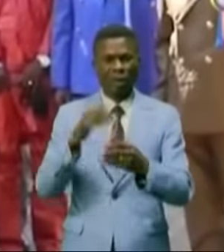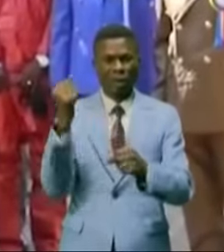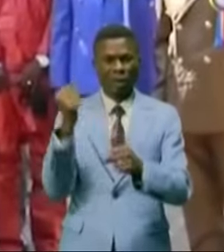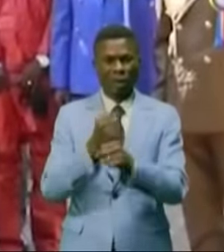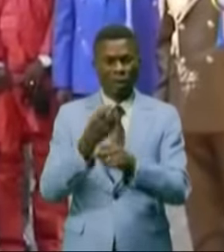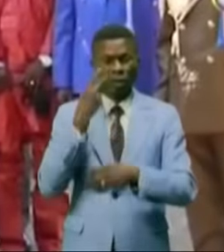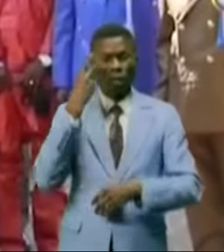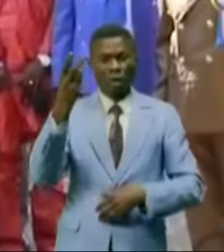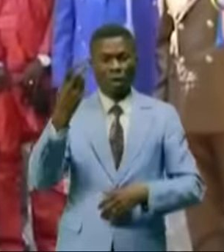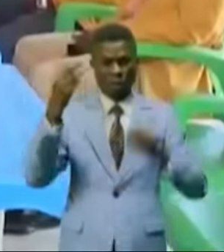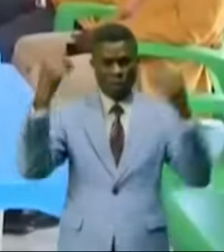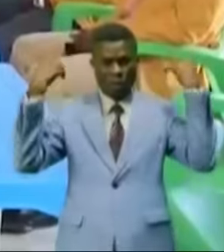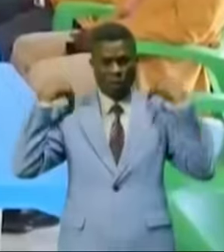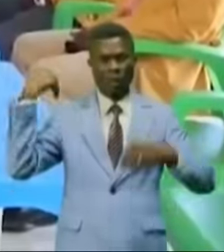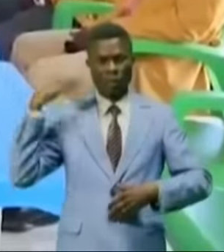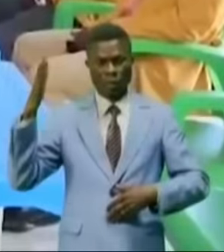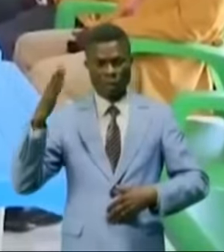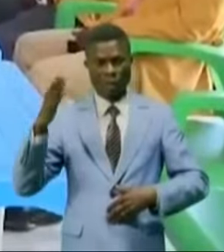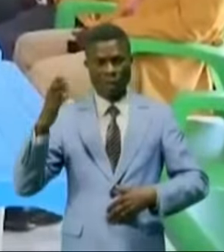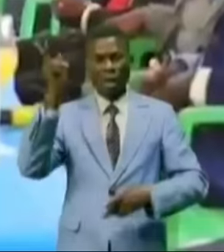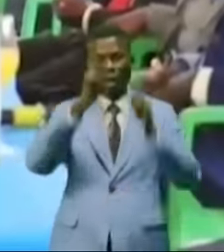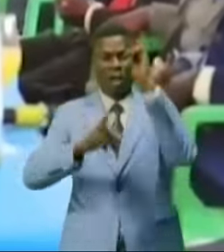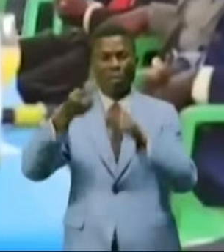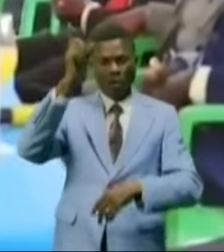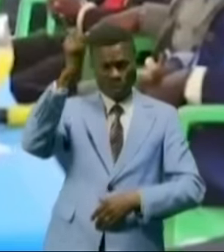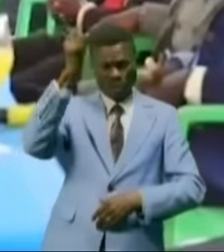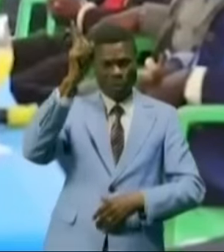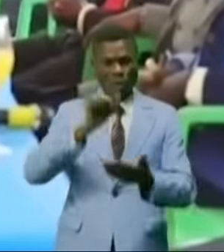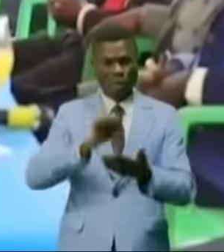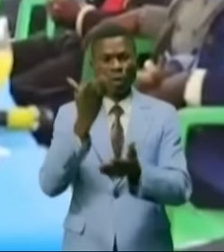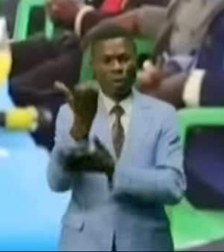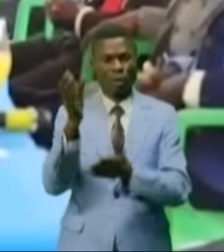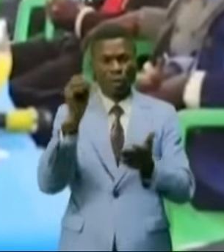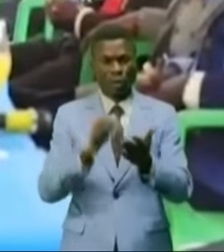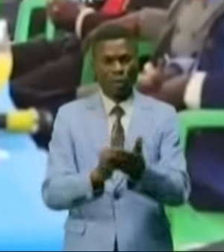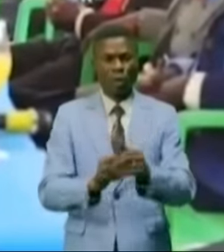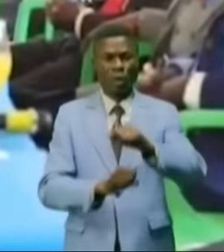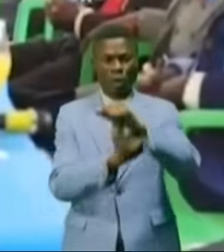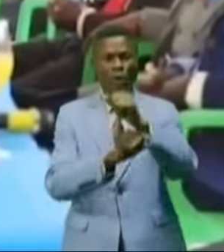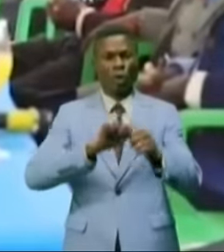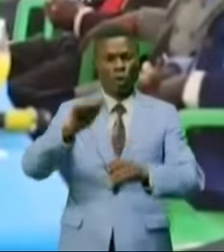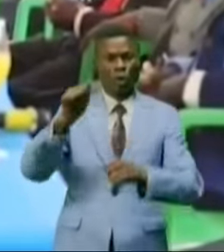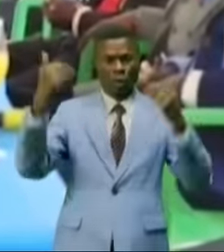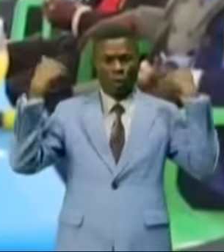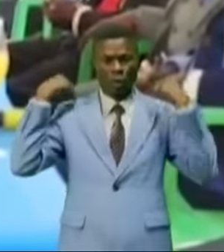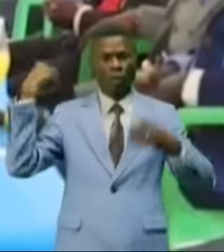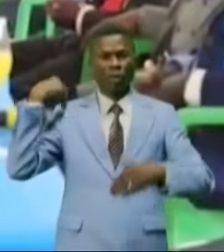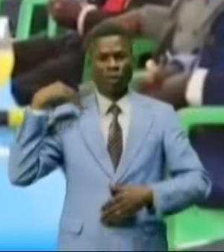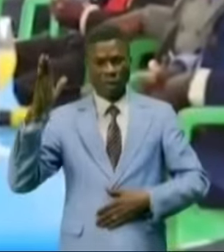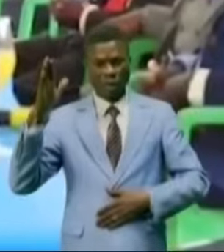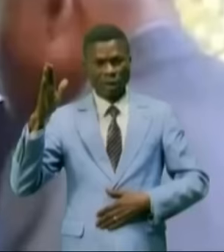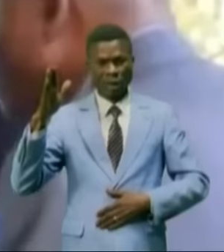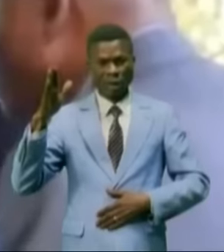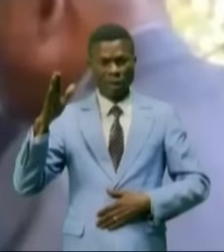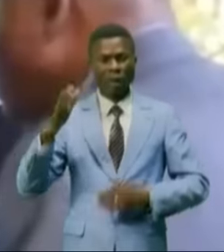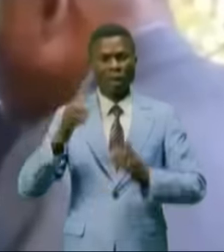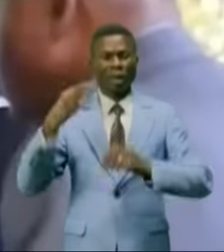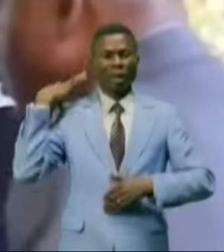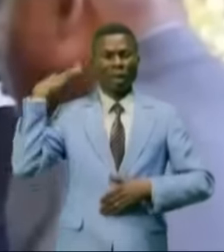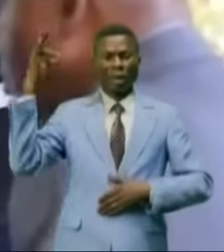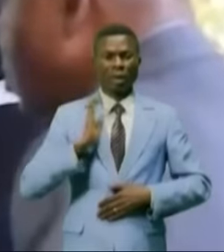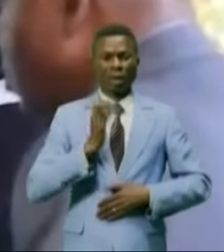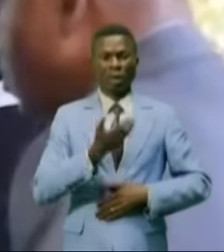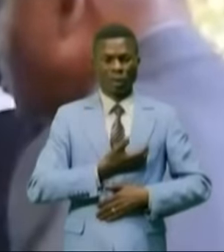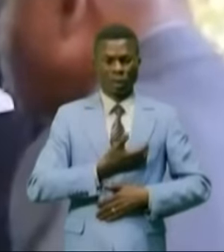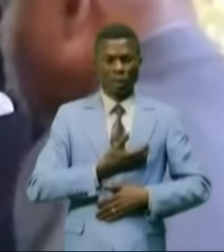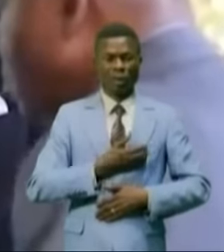de la vision du chef de l'État, qui est le peuple d'abord. Nous sollicitons donc le soutien personnel du chef de l'État à la candidature de notre